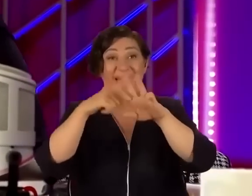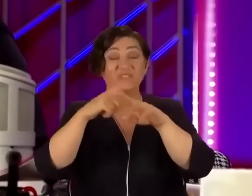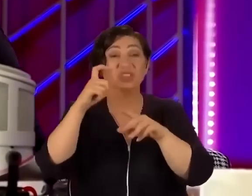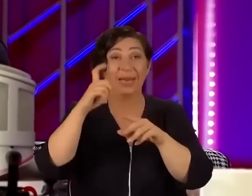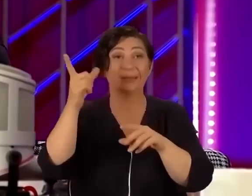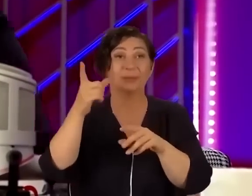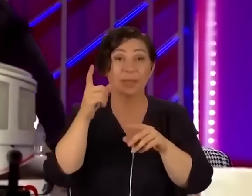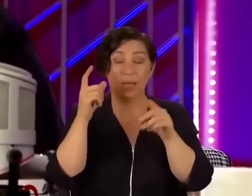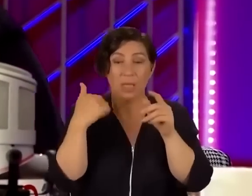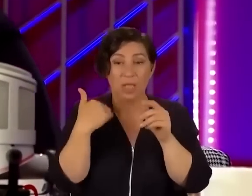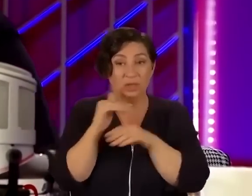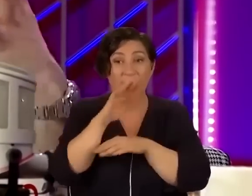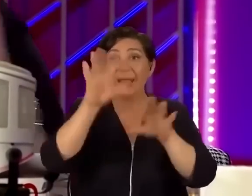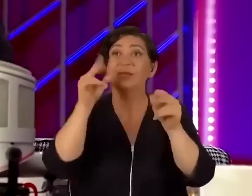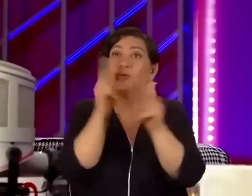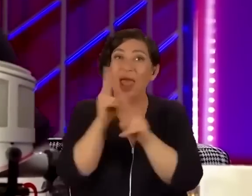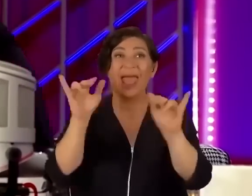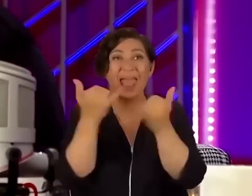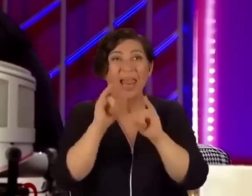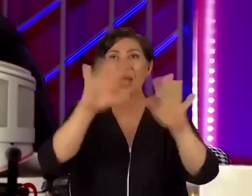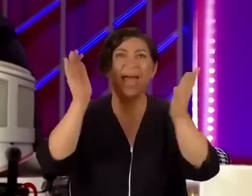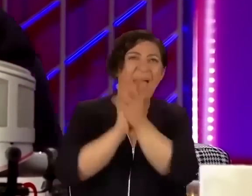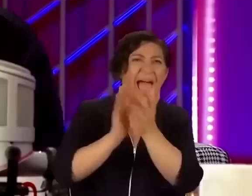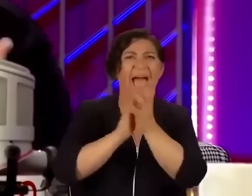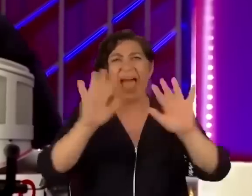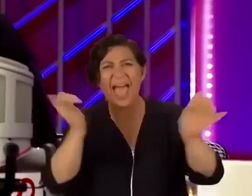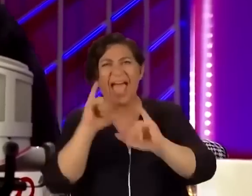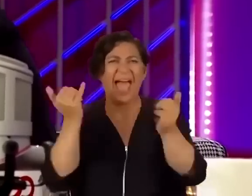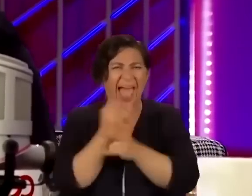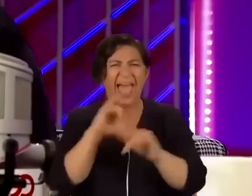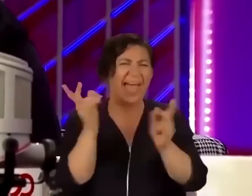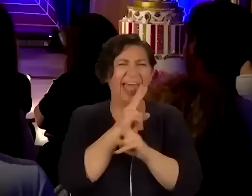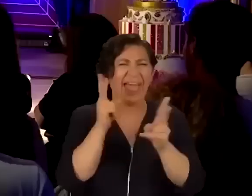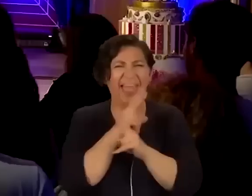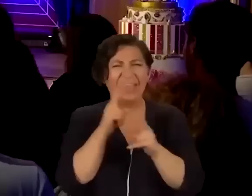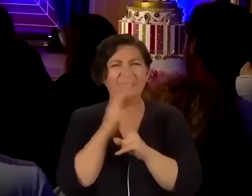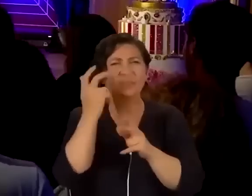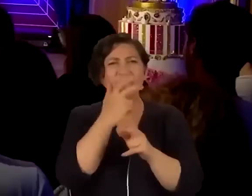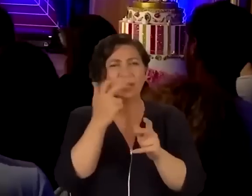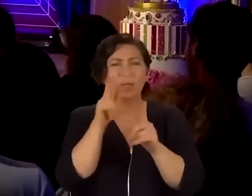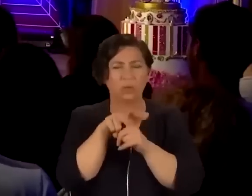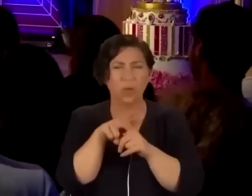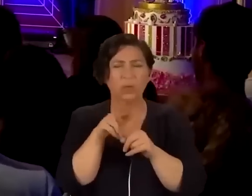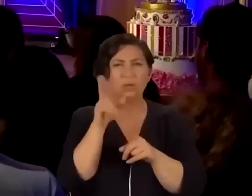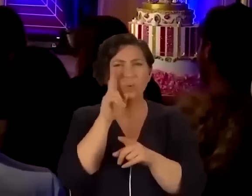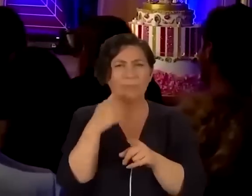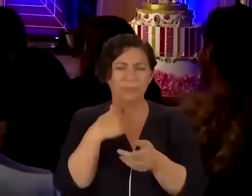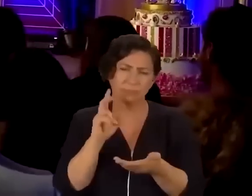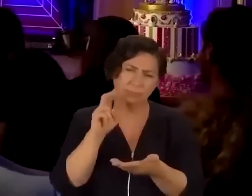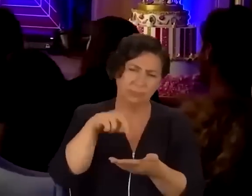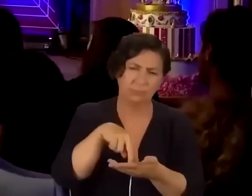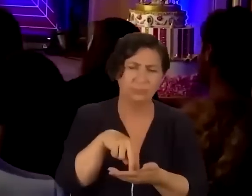geldi. Herkes de gülüyor, eğleniyor, alkışlar, şeyler katılıyor, şakalar var, bir şeyler var, şarkılara katılıyor. En son ben